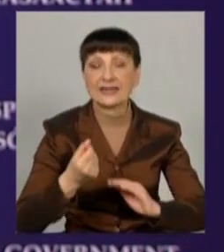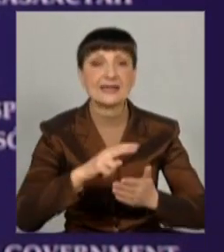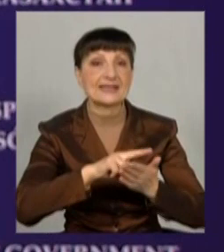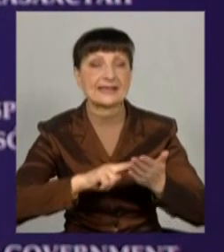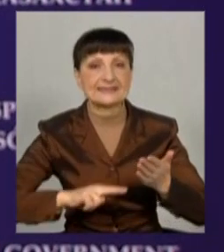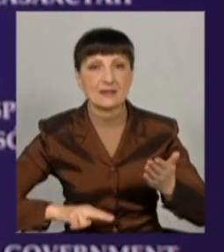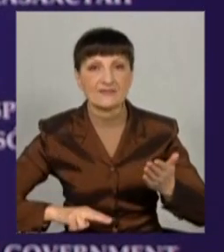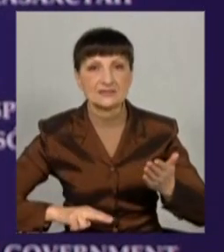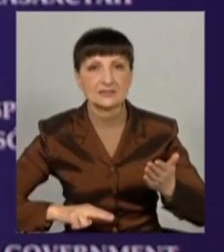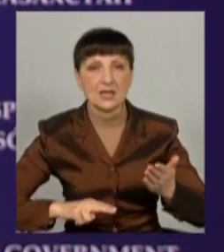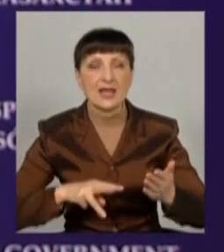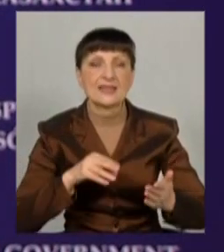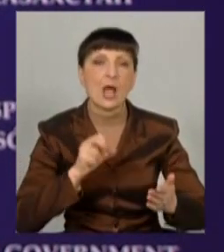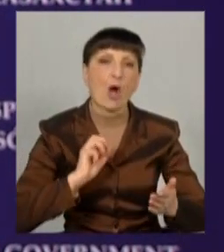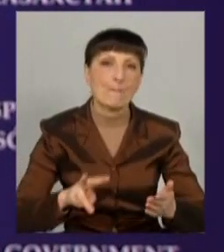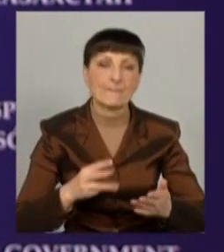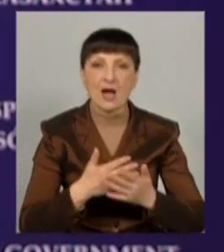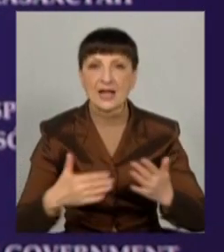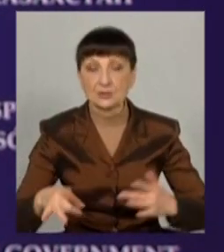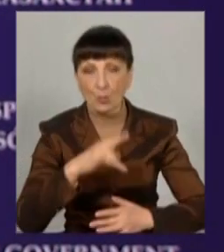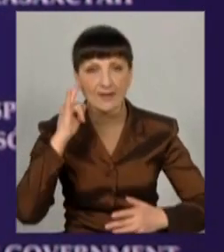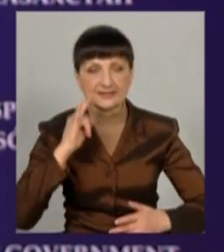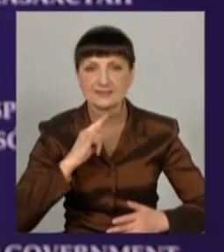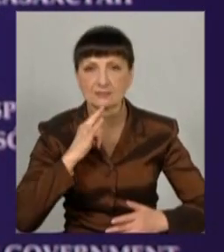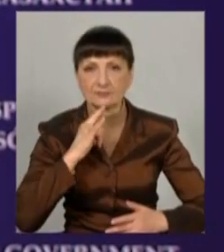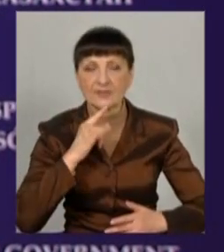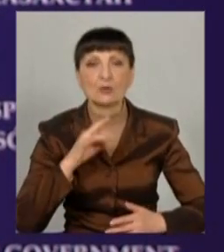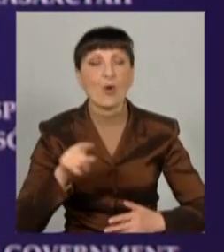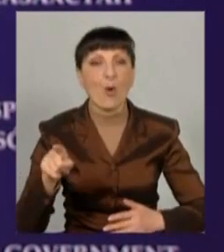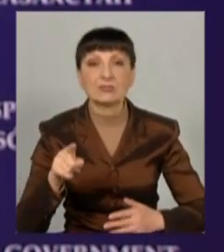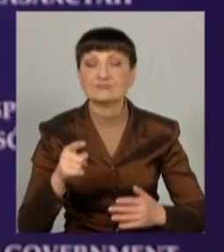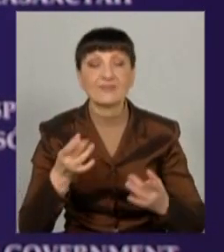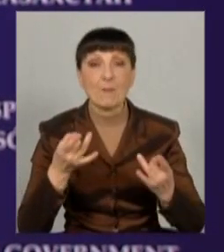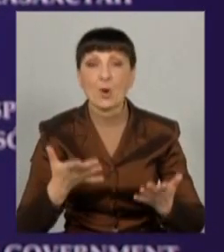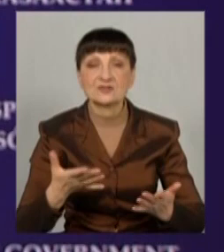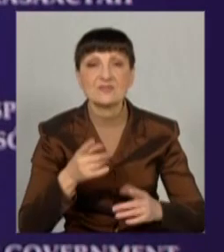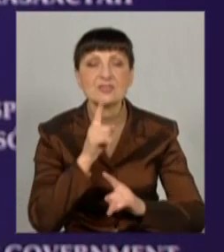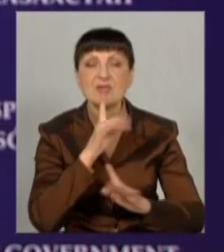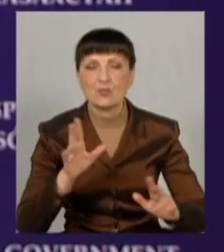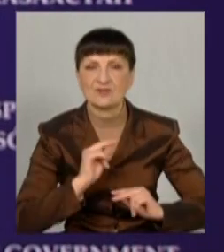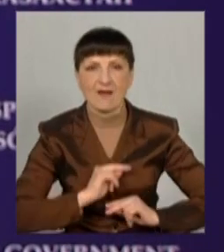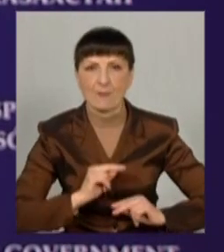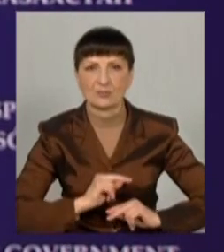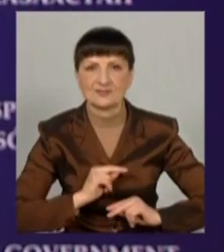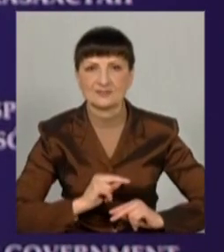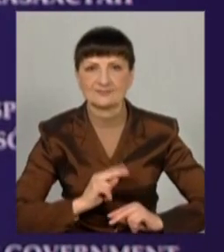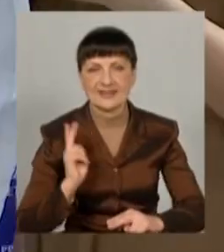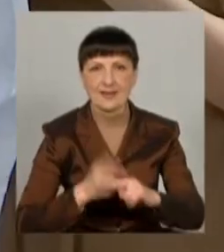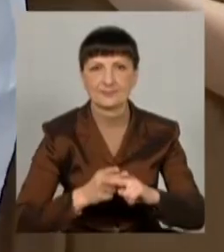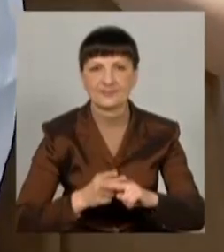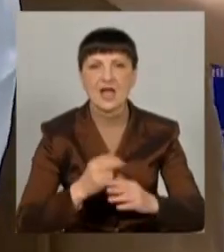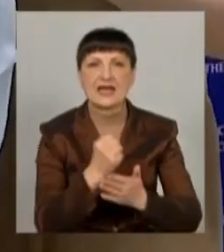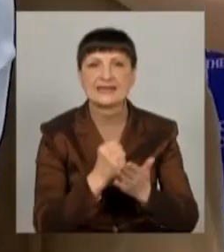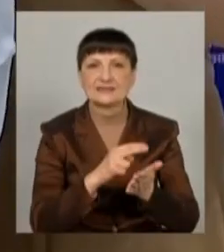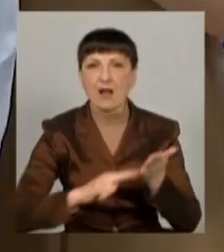сетях, телеком-сетях Республики Казахстан, то он просто не будет работать. То есть регистрация не